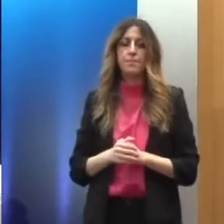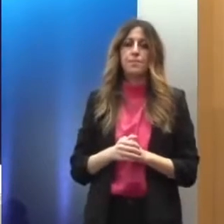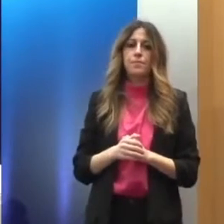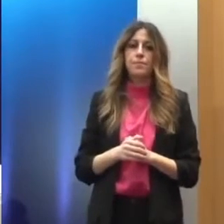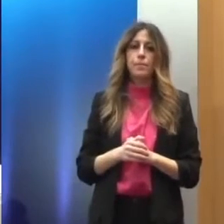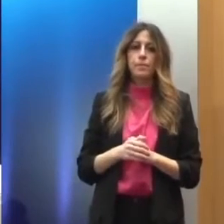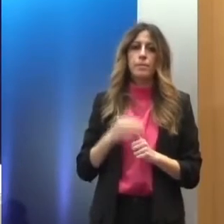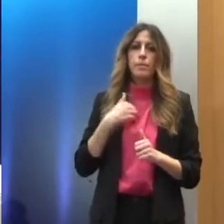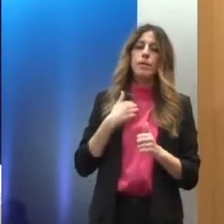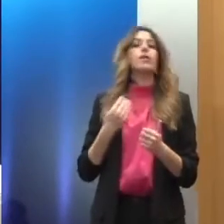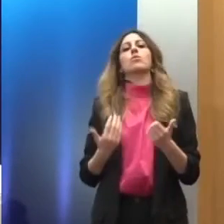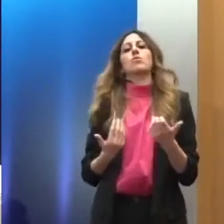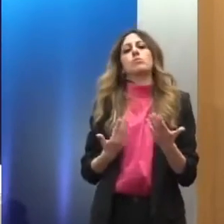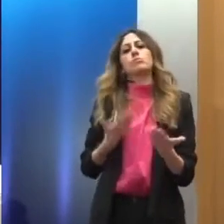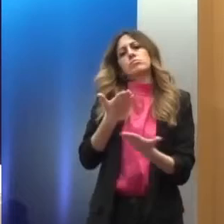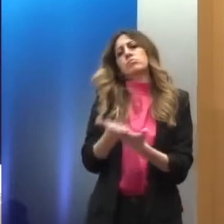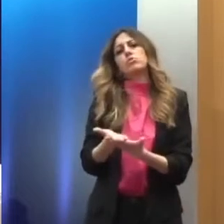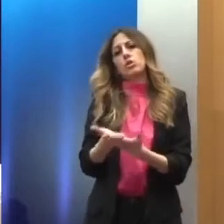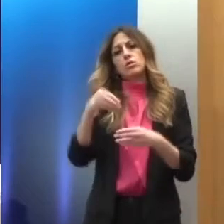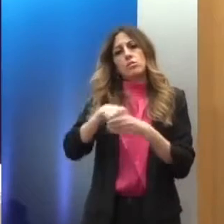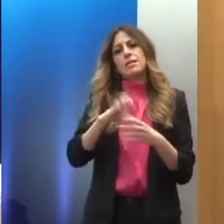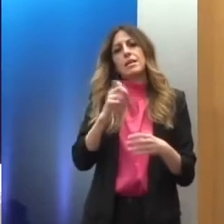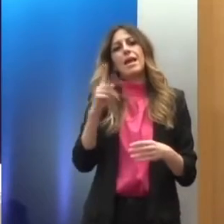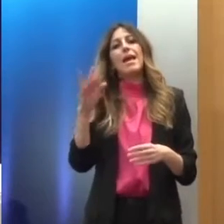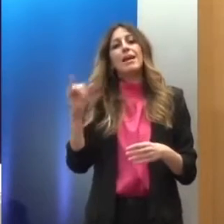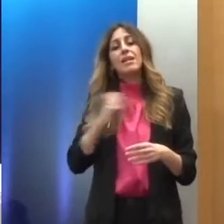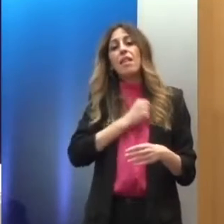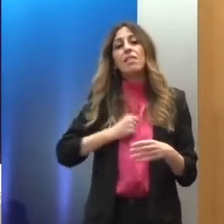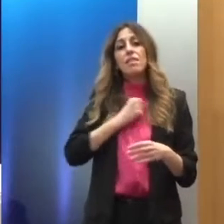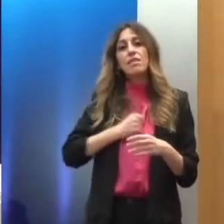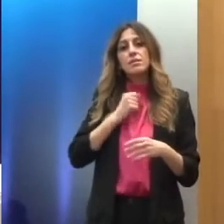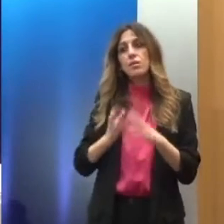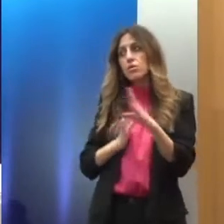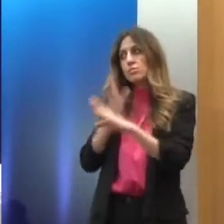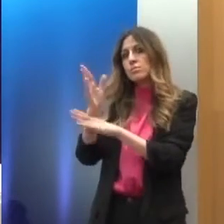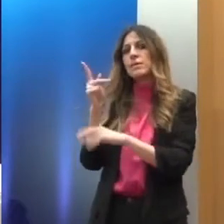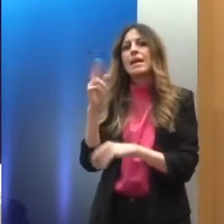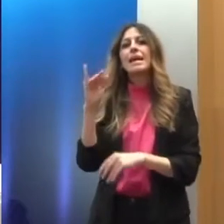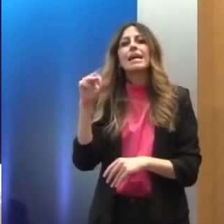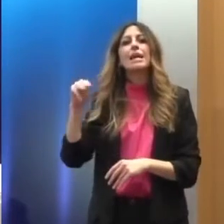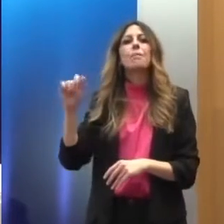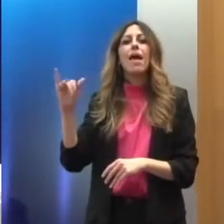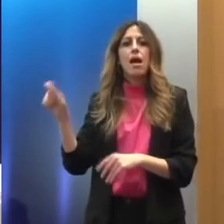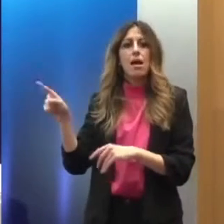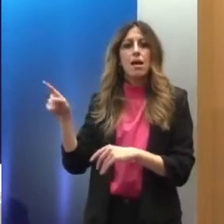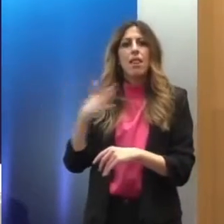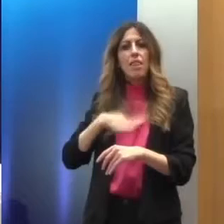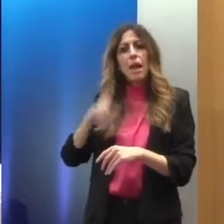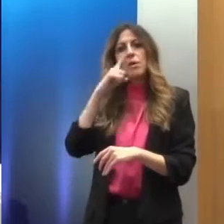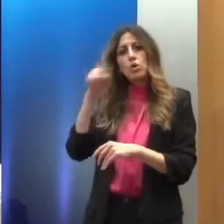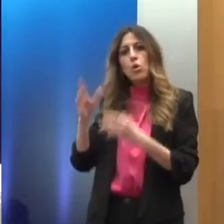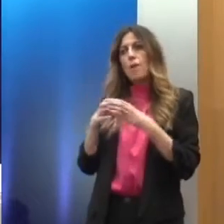Είμαι εισηγήτρια της ΕΚΡΗ. Δεν μπορέσαμε να έχουμε πρόσβαση στην Κρυμαία το Νοέμβριο που έγινε η σχετική αποστολή.